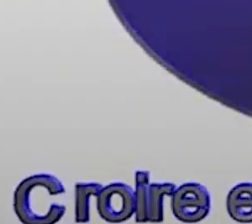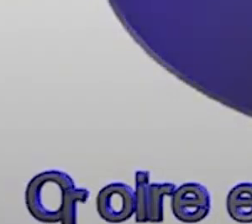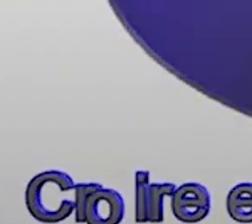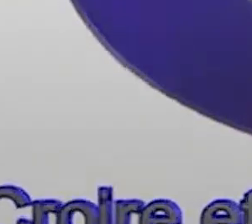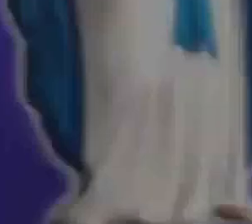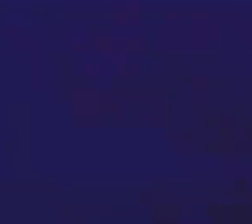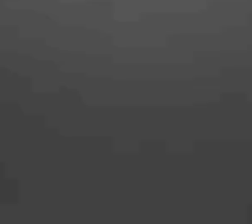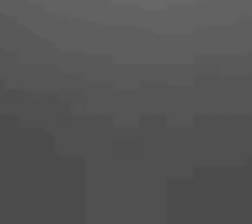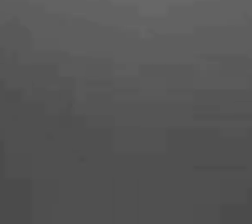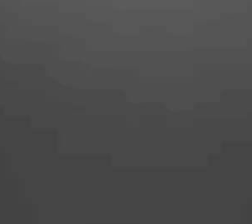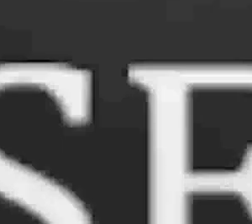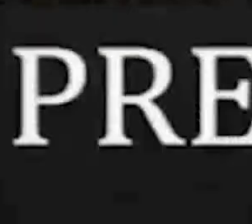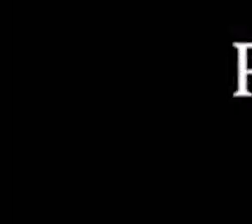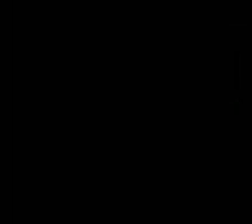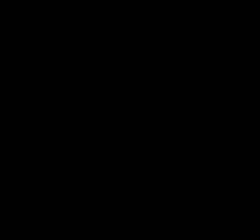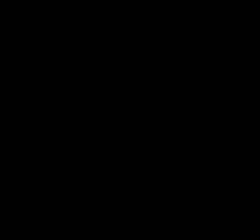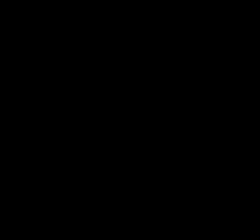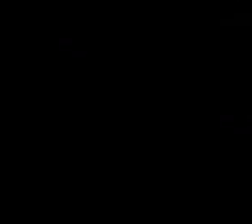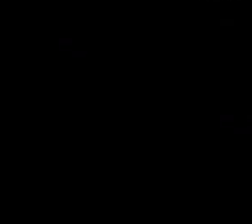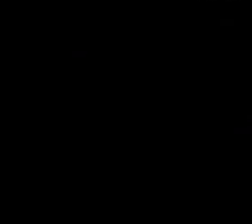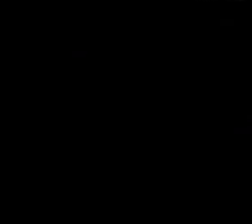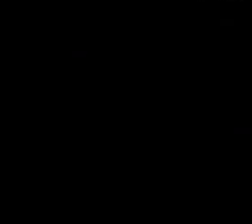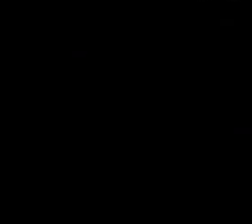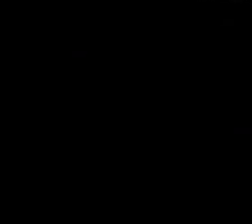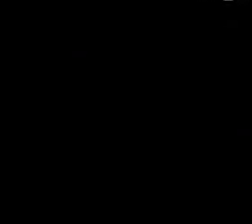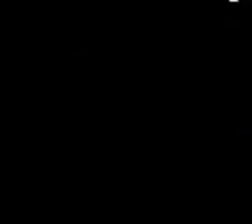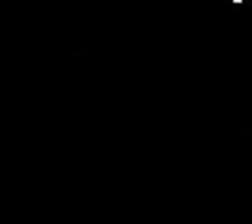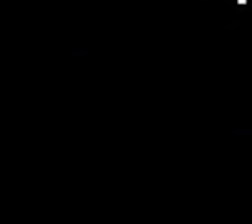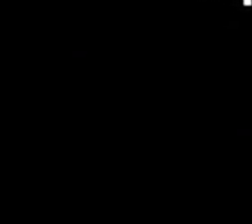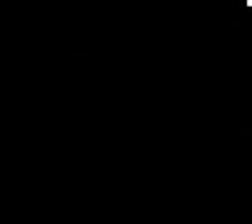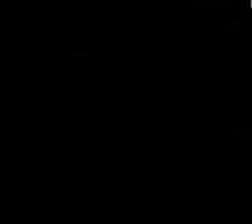Saint-Esprit, je viens de la louange,